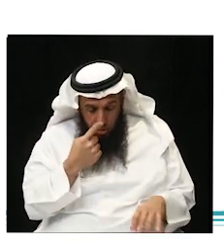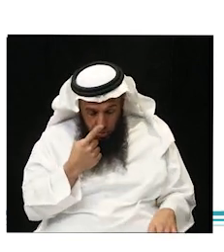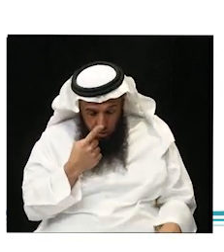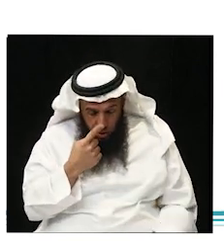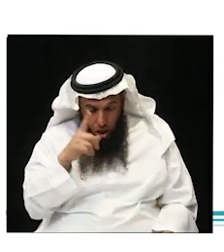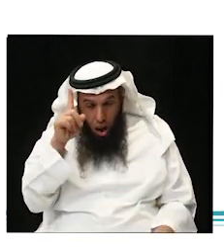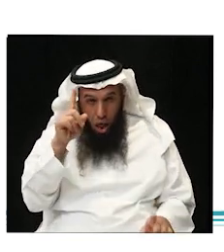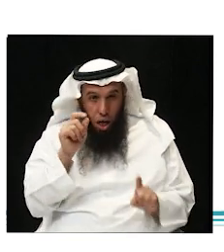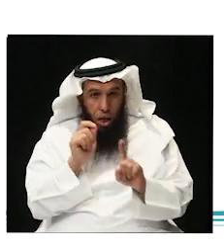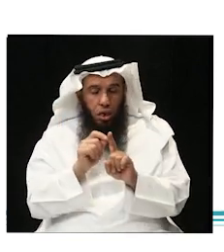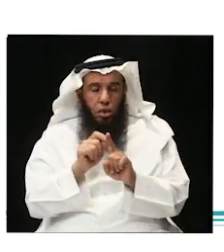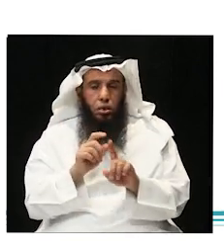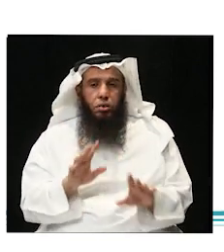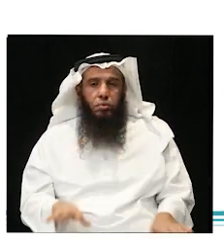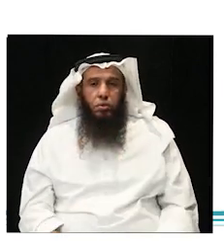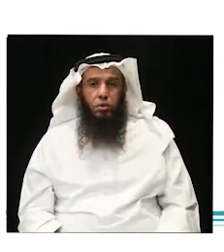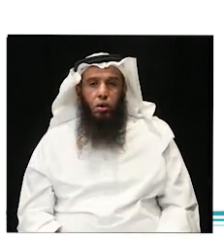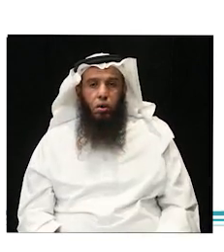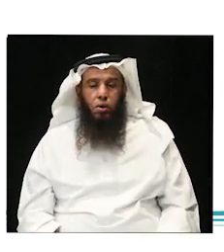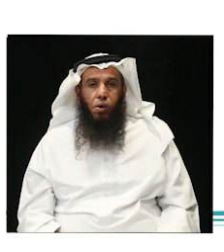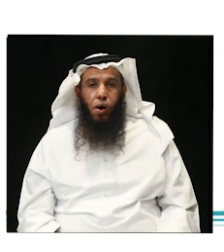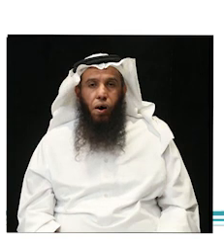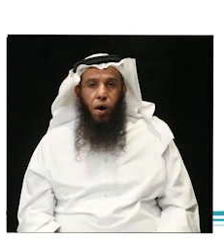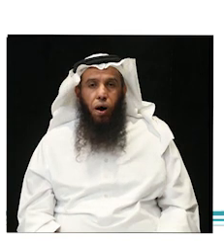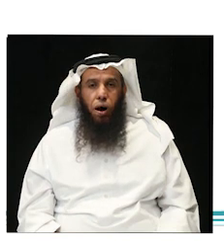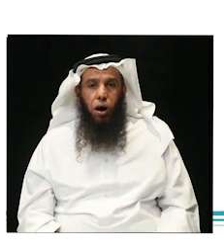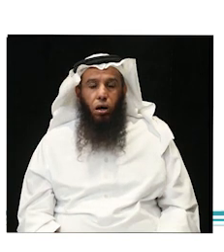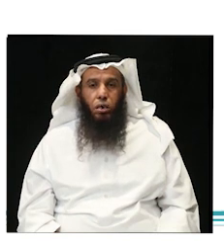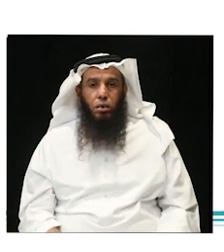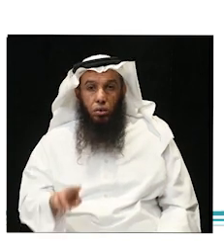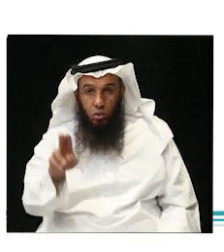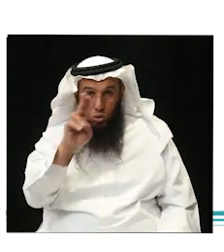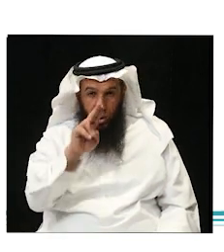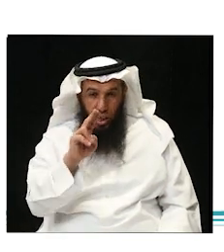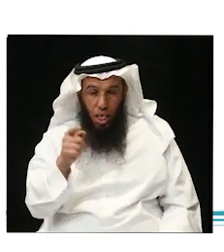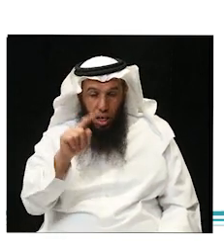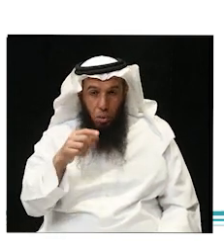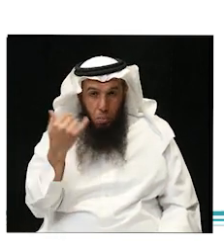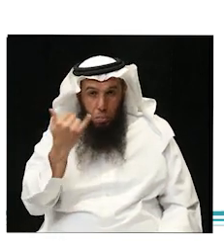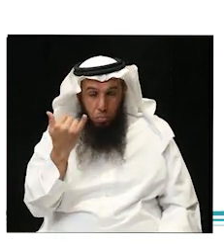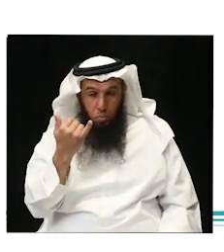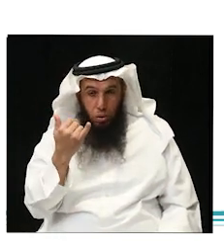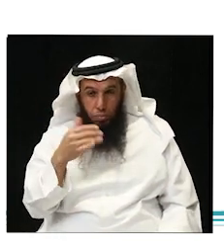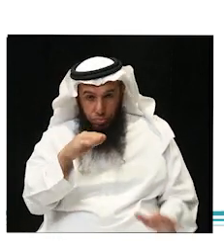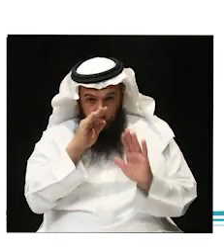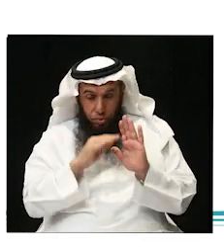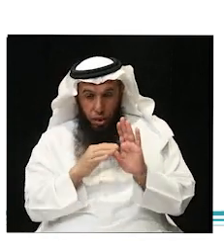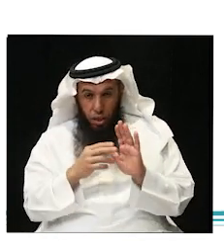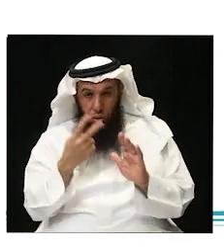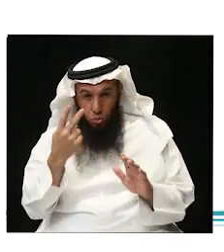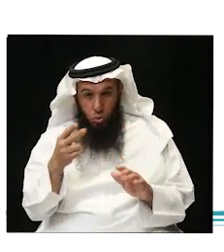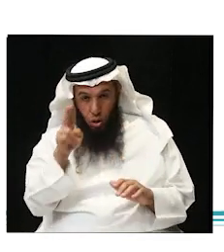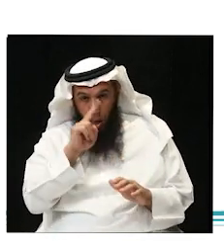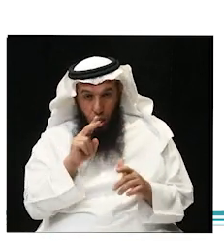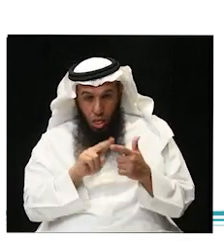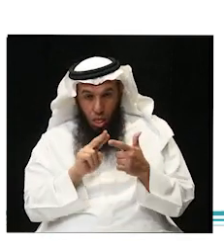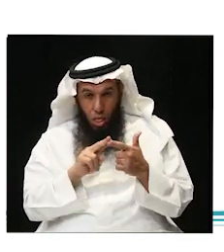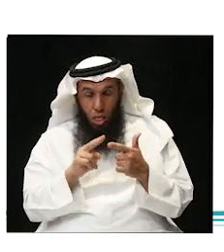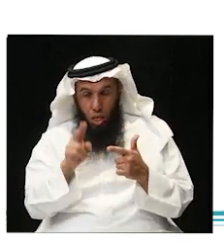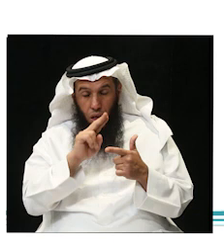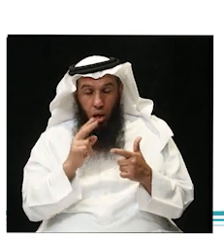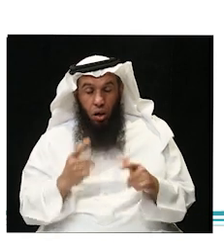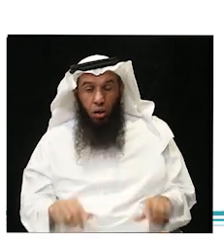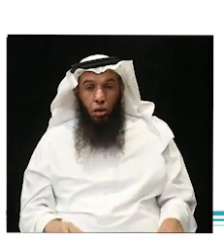في سؤال آخر مهم، هذا رقم 1 وهذا رقم 2، السؤال ما شروط قبول العبادة؟ إنسان عمل يريد